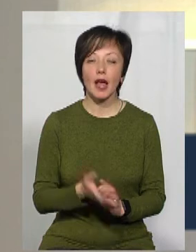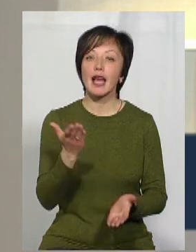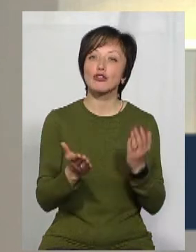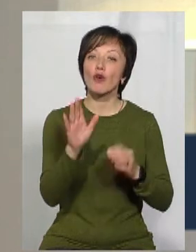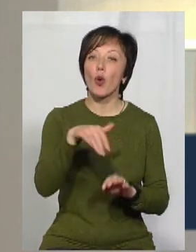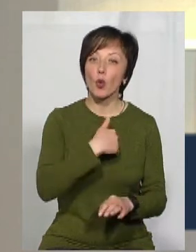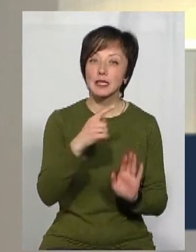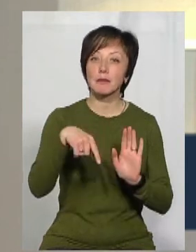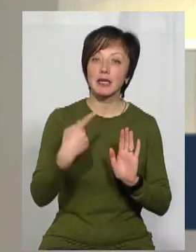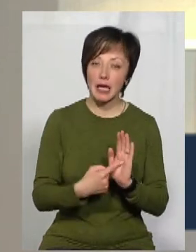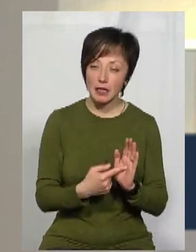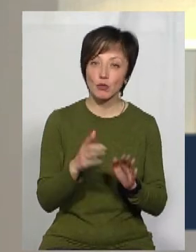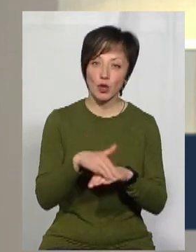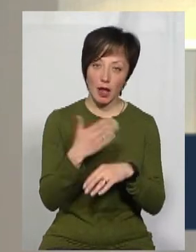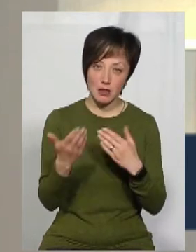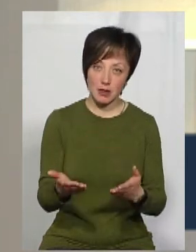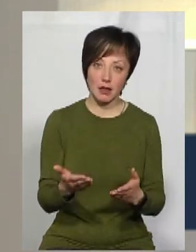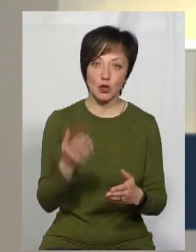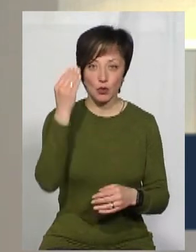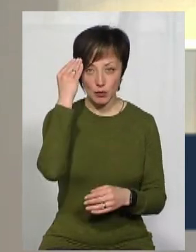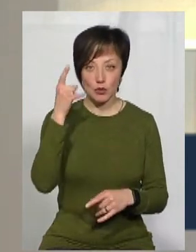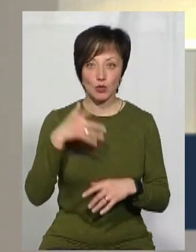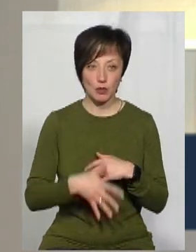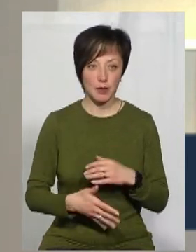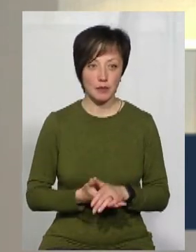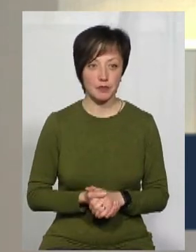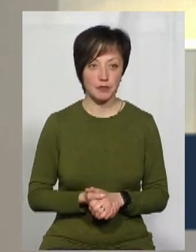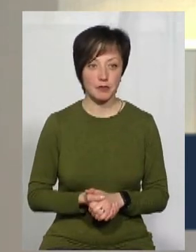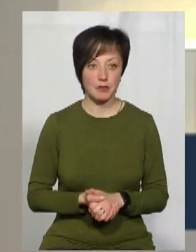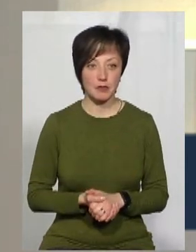Якщо ви хочете щось запитати, поставте питання, а вашу думку ми зрозуміли.